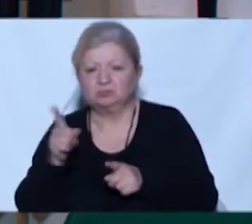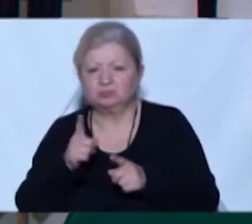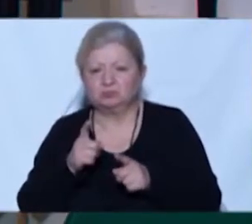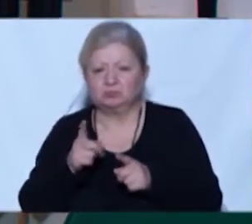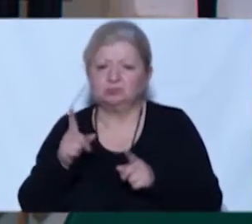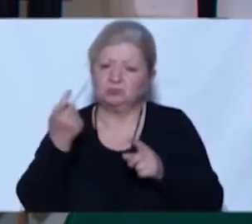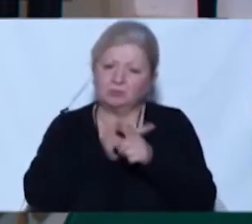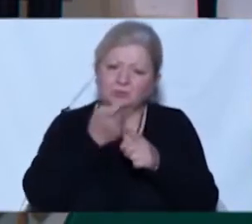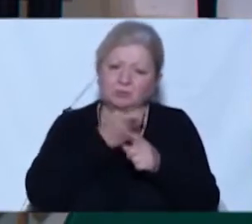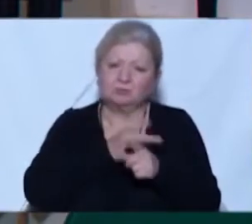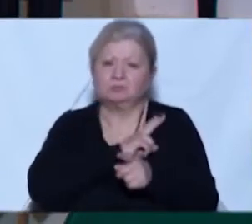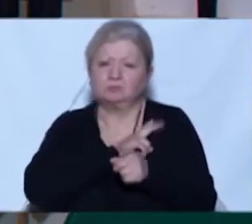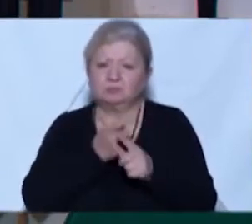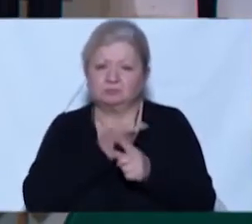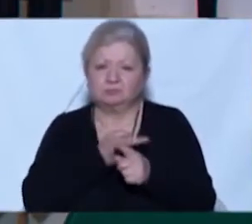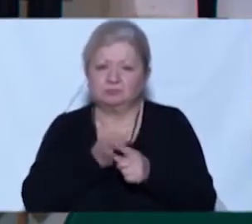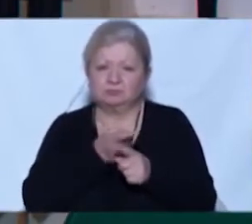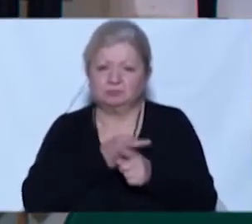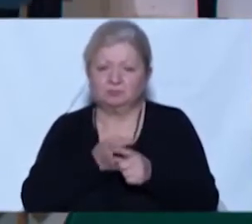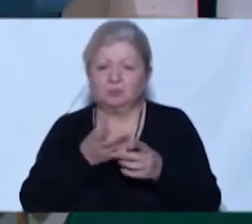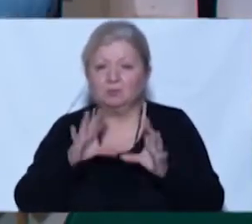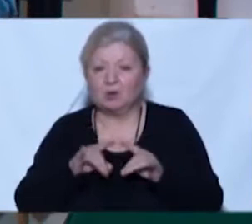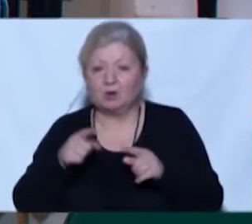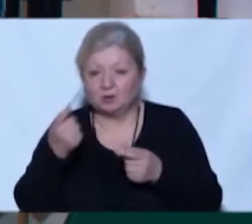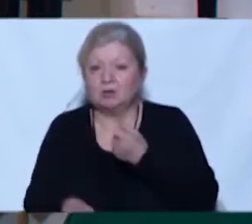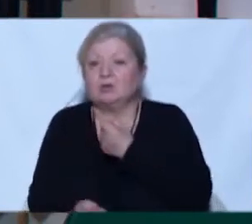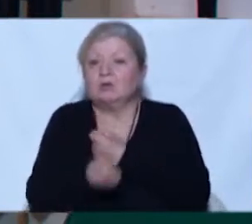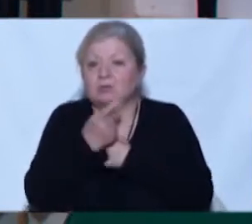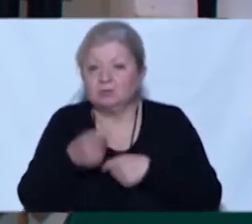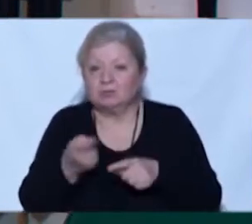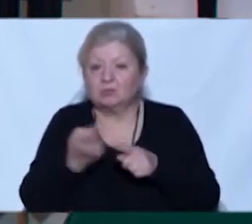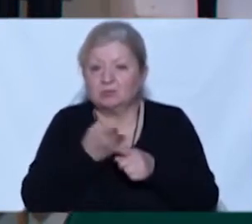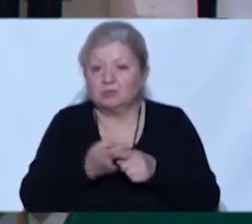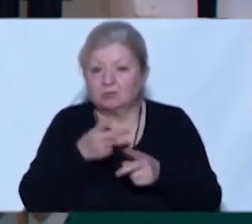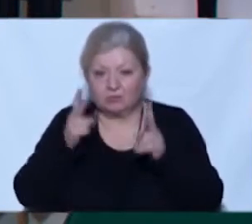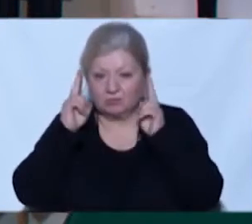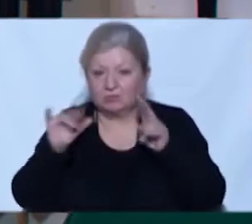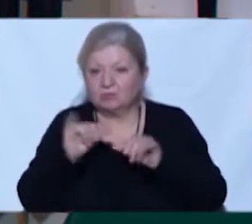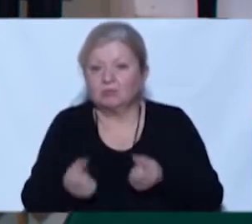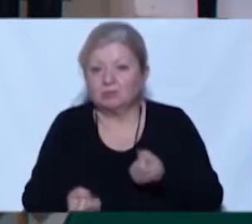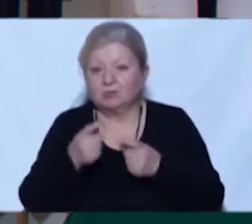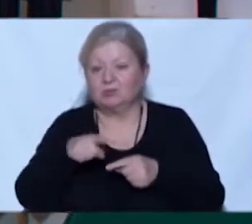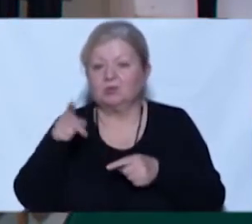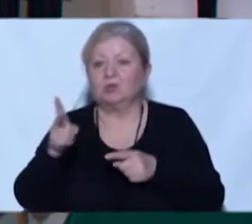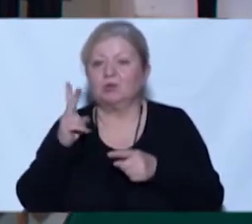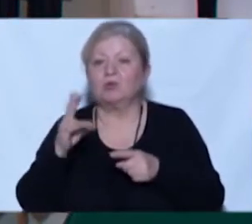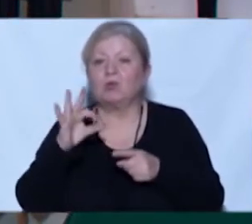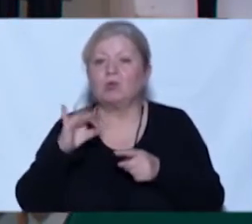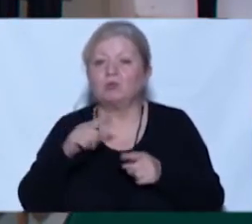qotsqvia, kartofili mas kartofili, magra micit ro teli shua saqunebi kartofili aritsodnen da kholt Kristofor Kolumbis